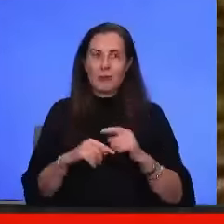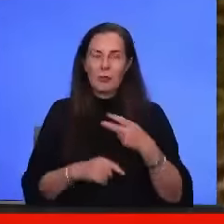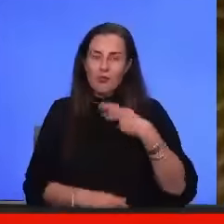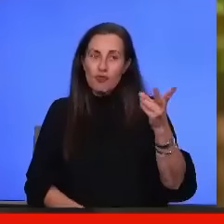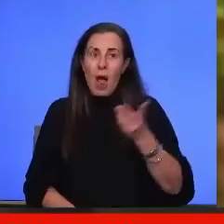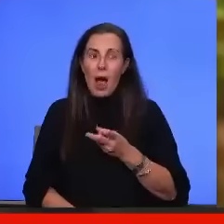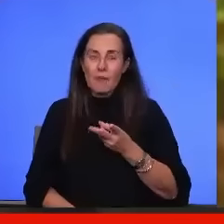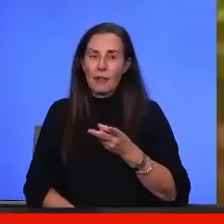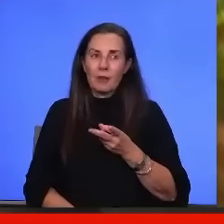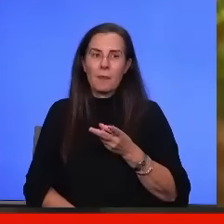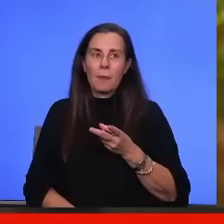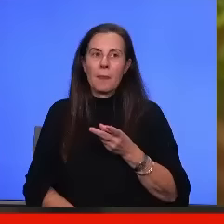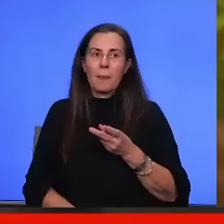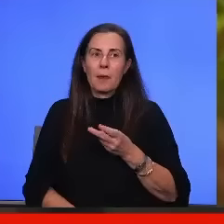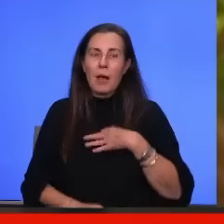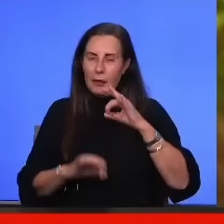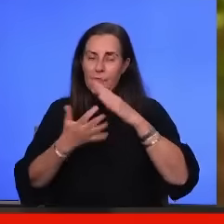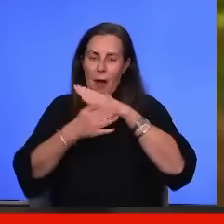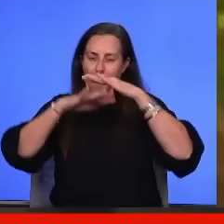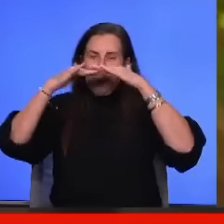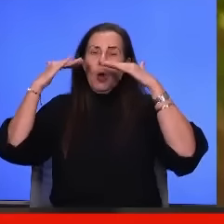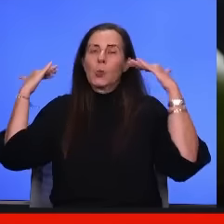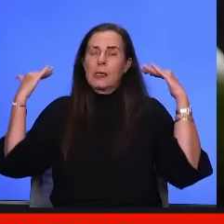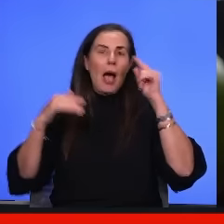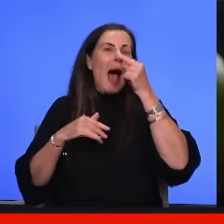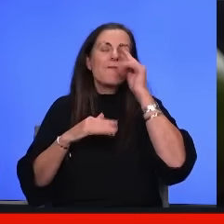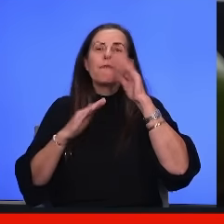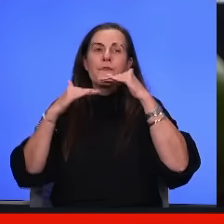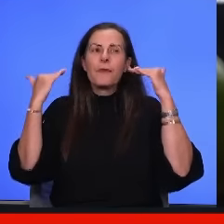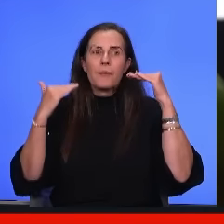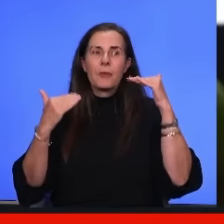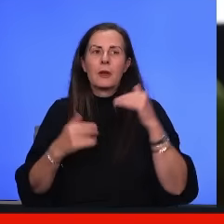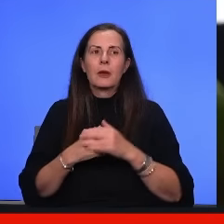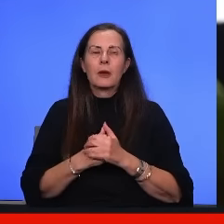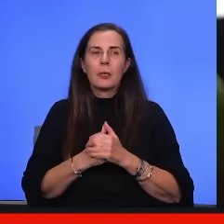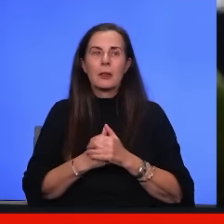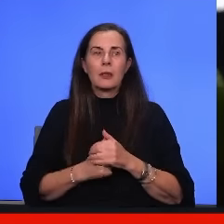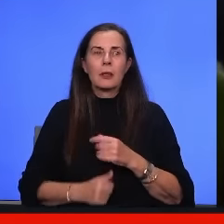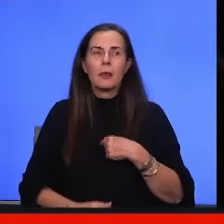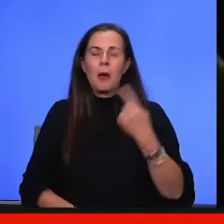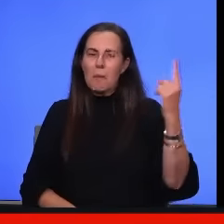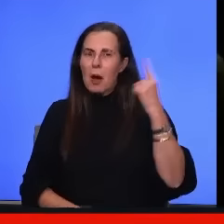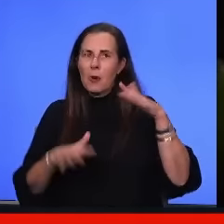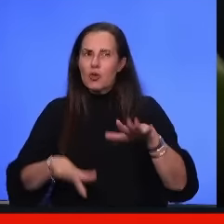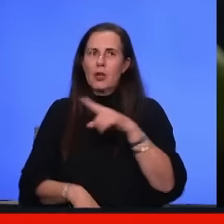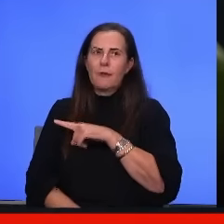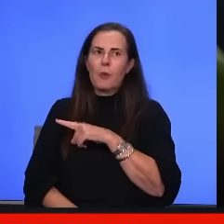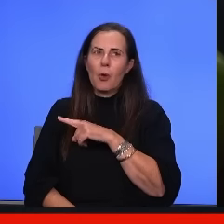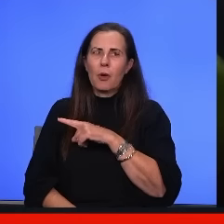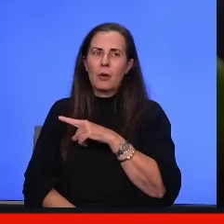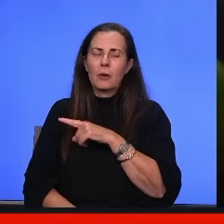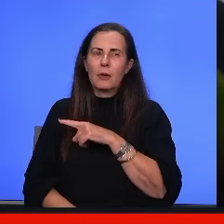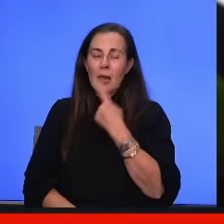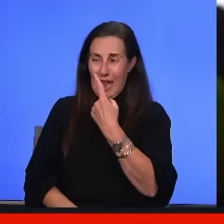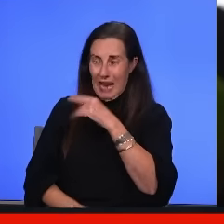ככה. עכשיו אני ממש מכוסה, כאילו רק אף שלי בחוץ. אני מכוסה, ואז פתאום אחד מהם מתיישב פה, אחד מהם